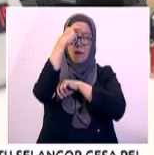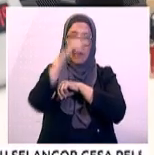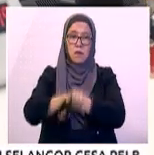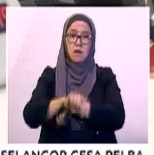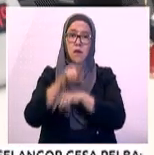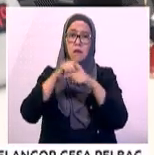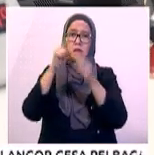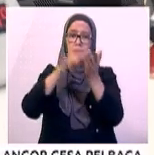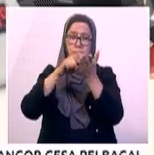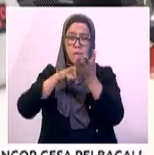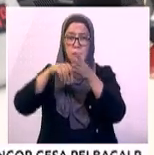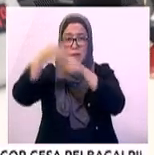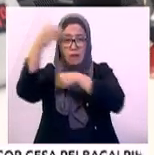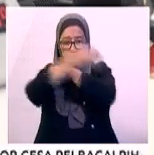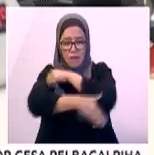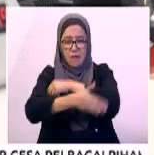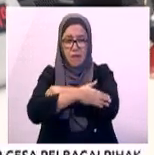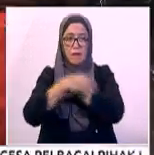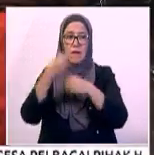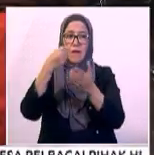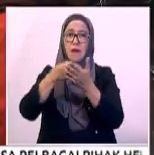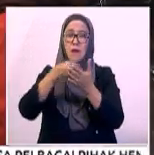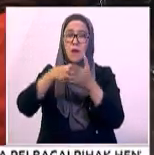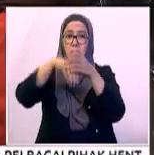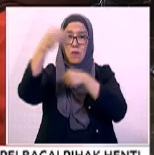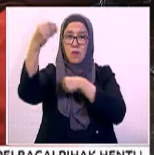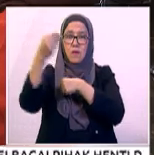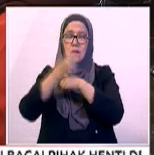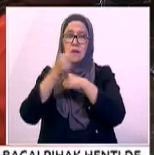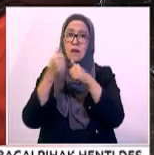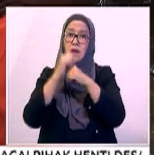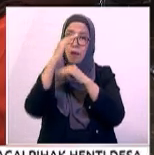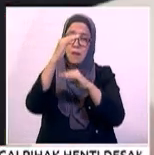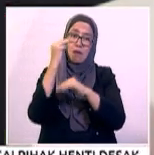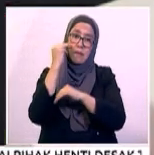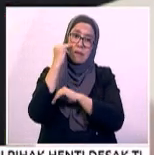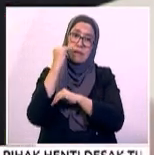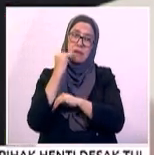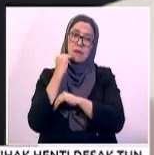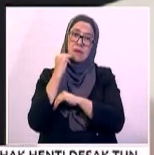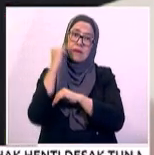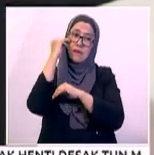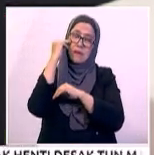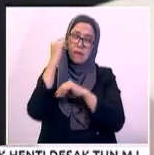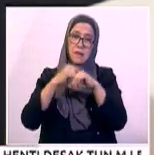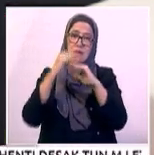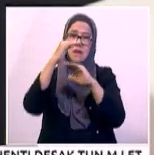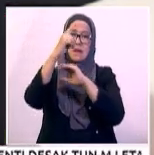dalam mata wang asing yang akan matang dalam tempoh setahun berjumlah